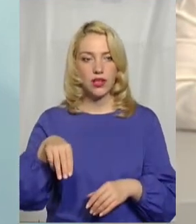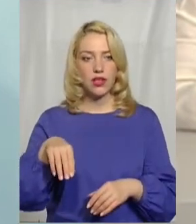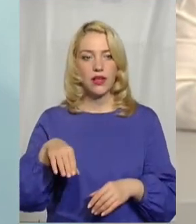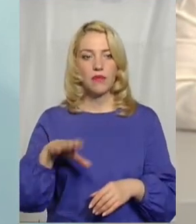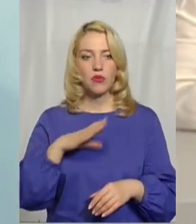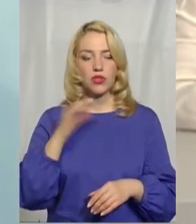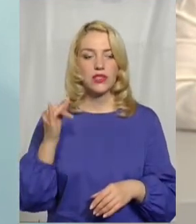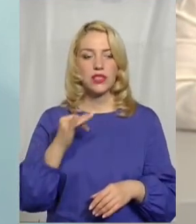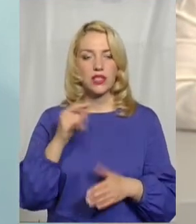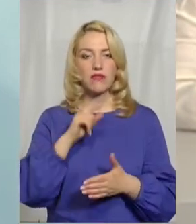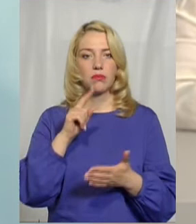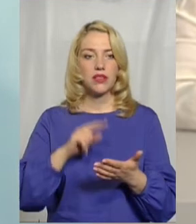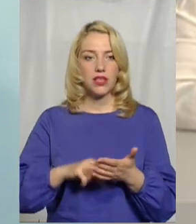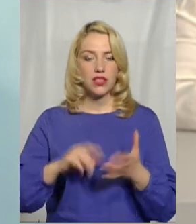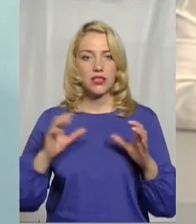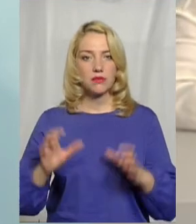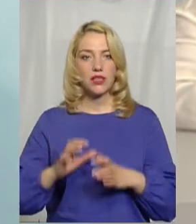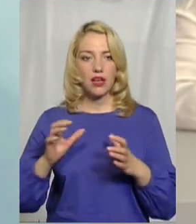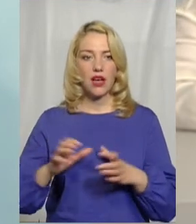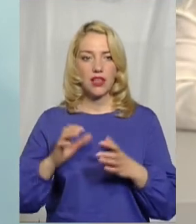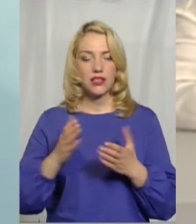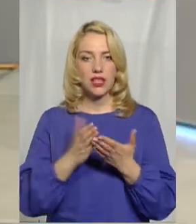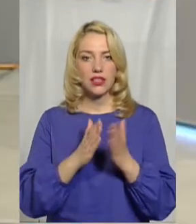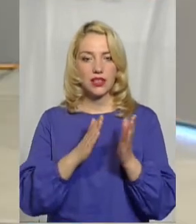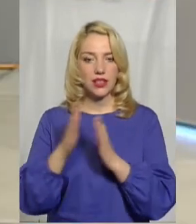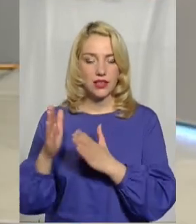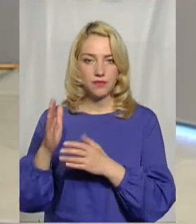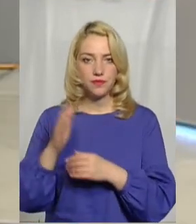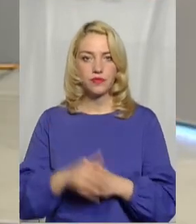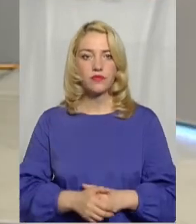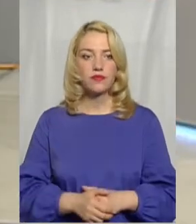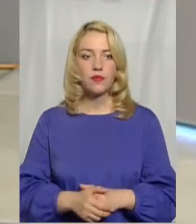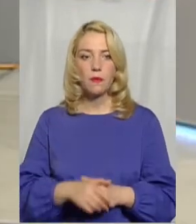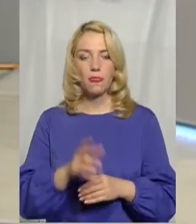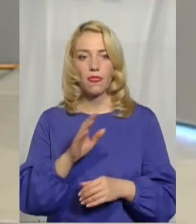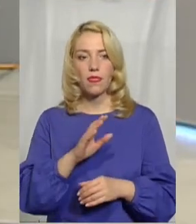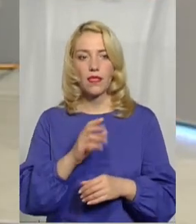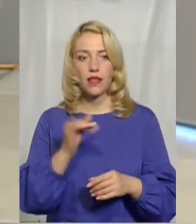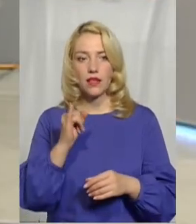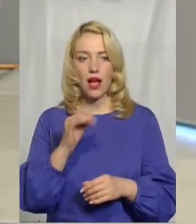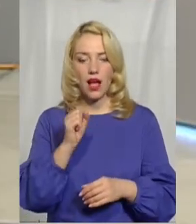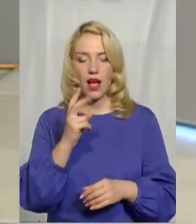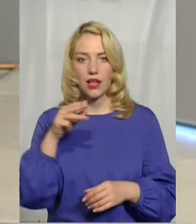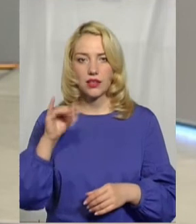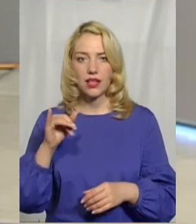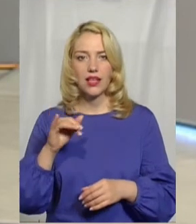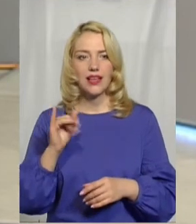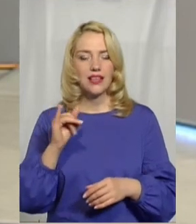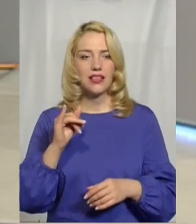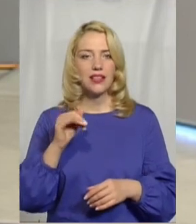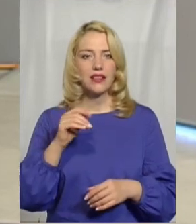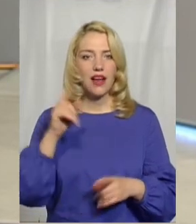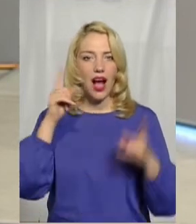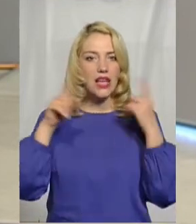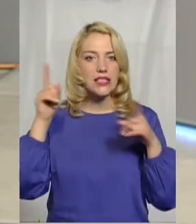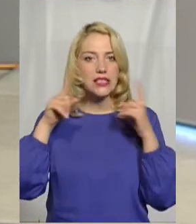постало дуже цікаве питання. І зберігалися актові книги, і навіть не тільки актові, а ревізькі казки. І коли